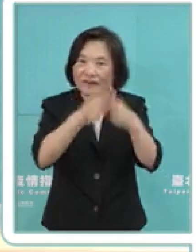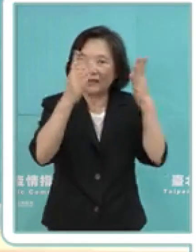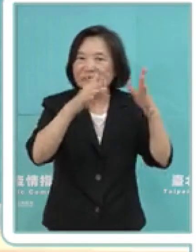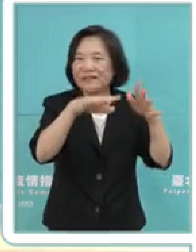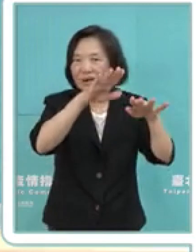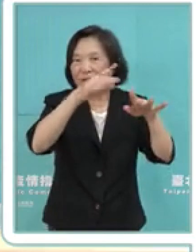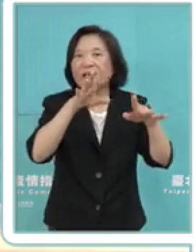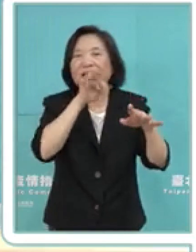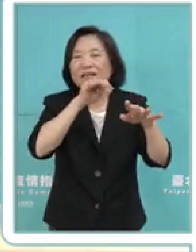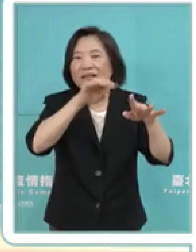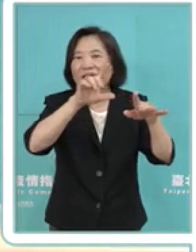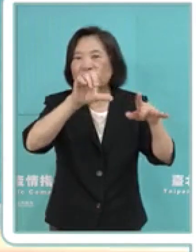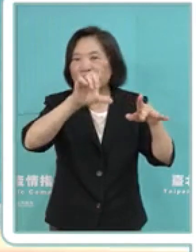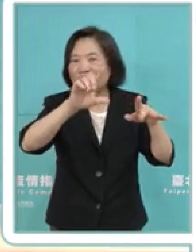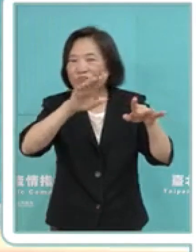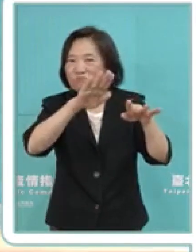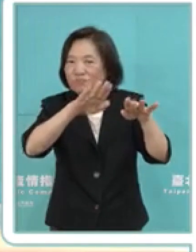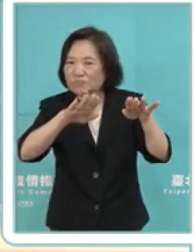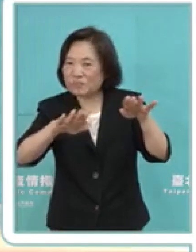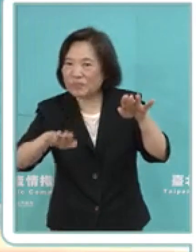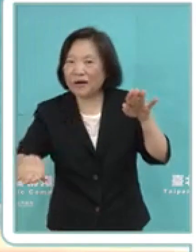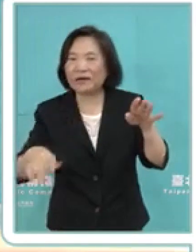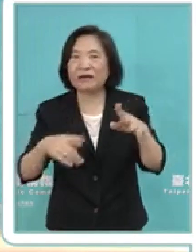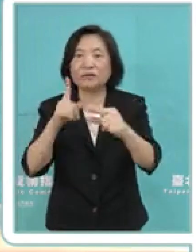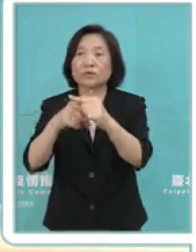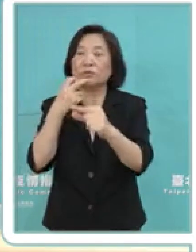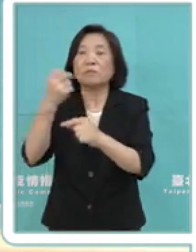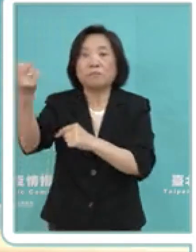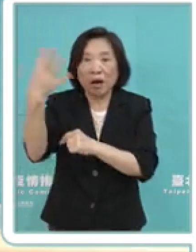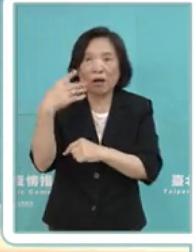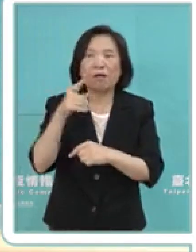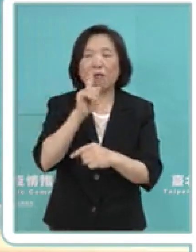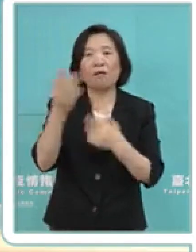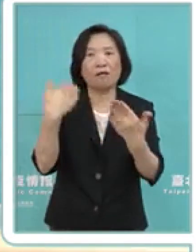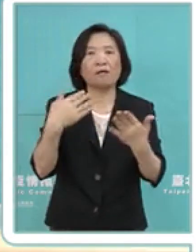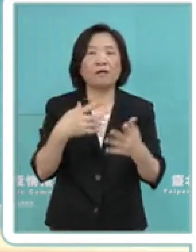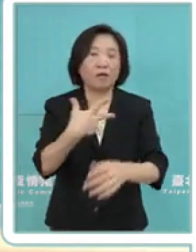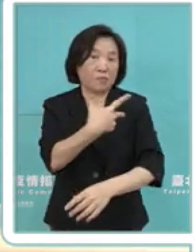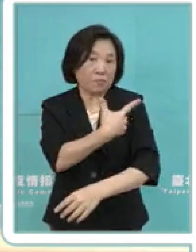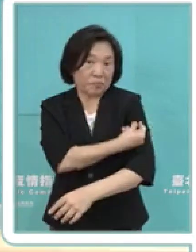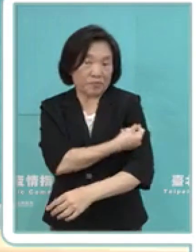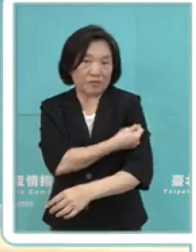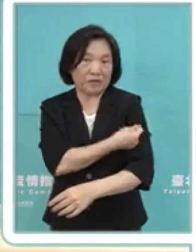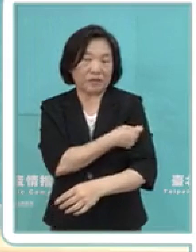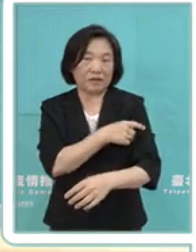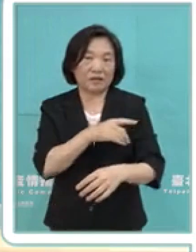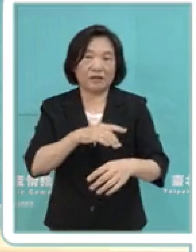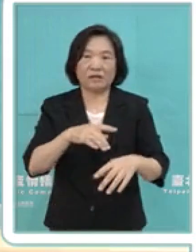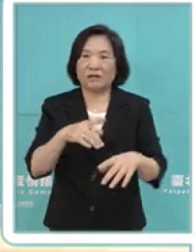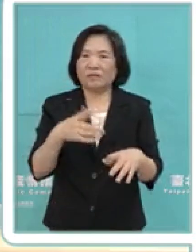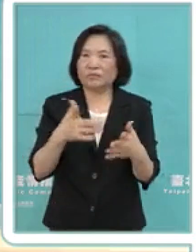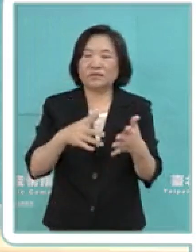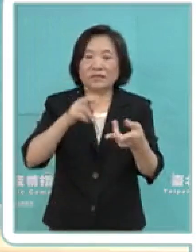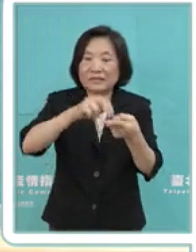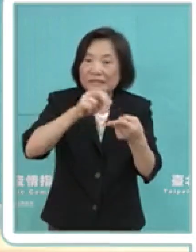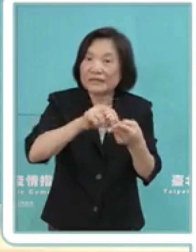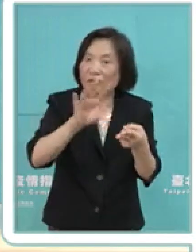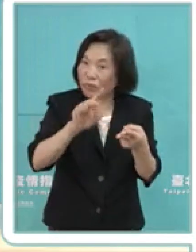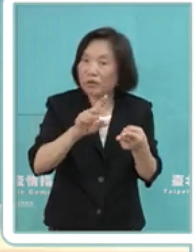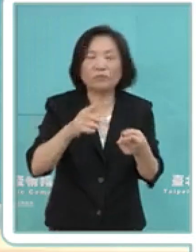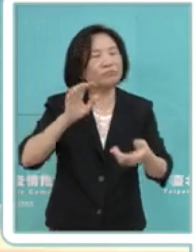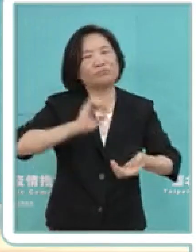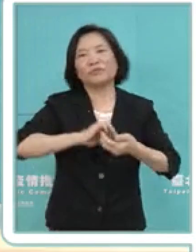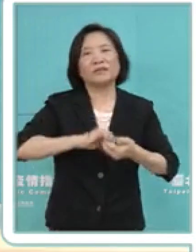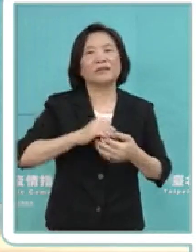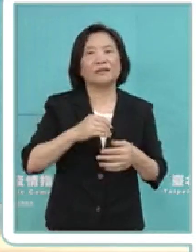来，其实中央的指示非常清楚，疫苗接种不限涉及与否，这